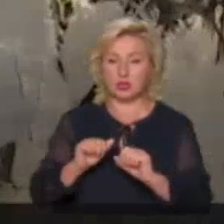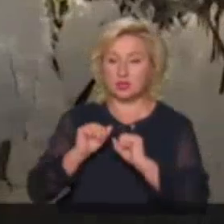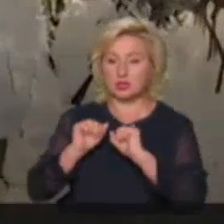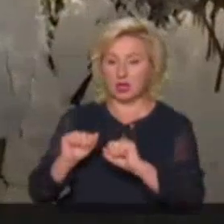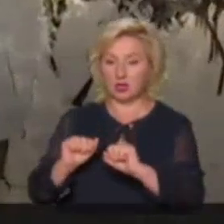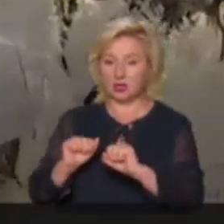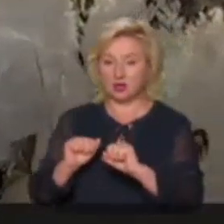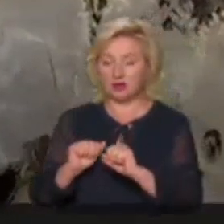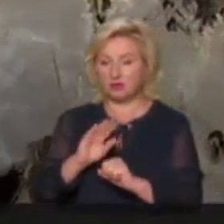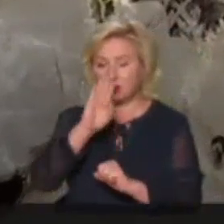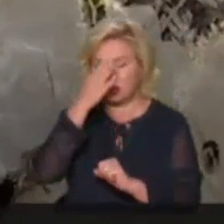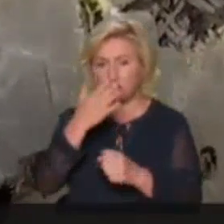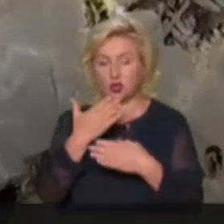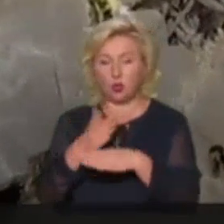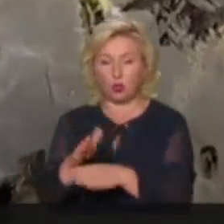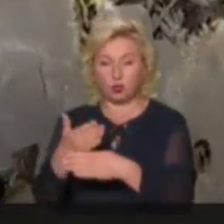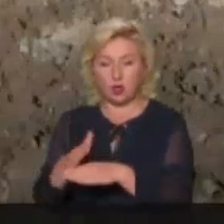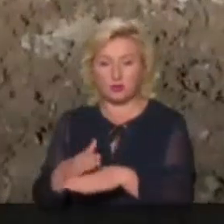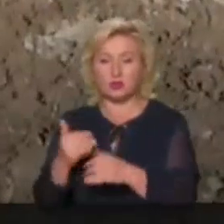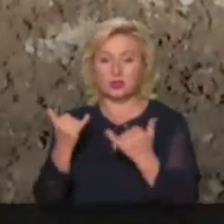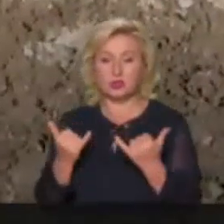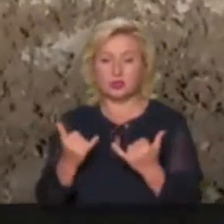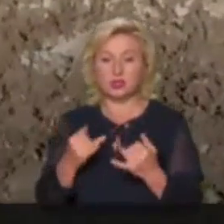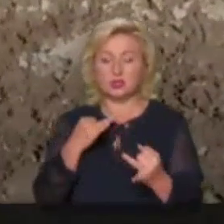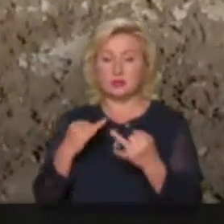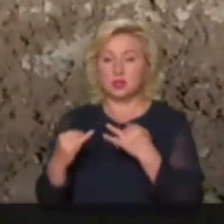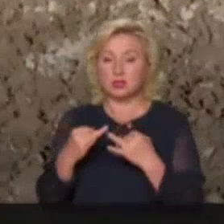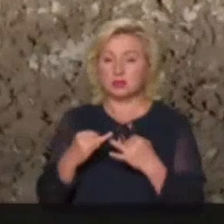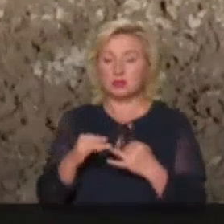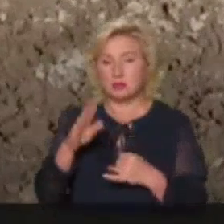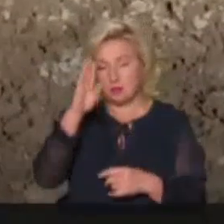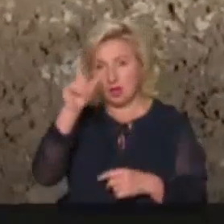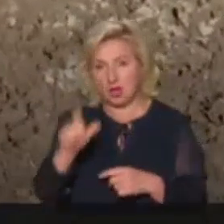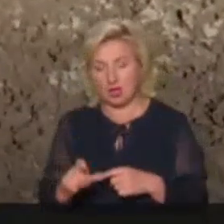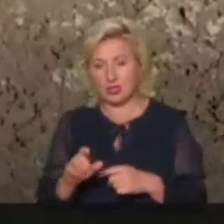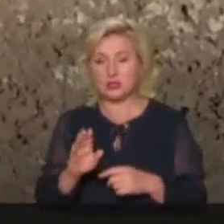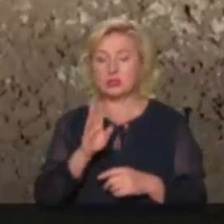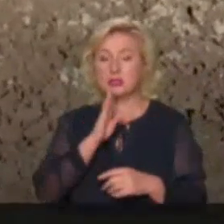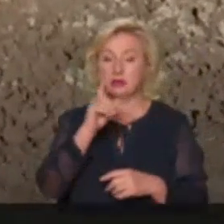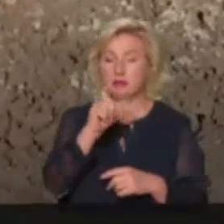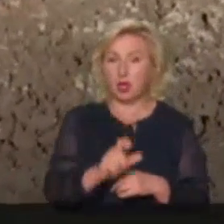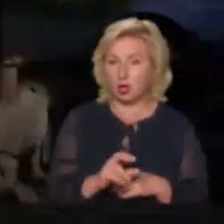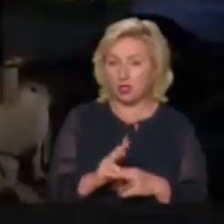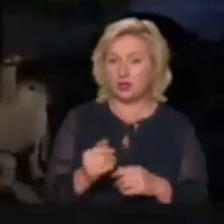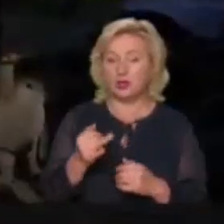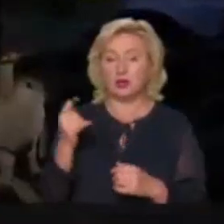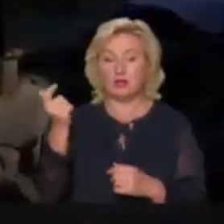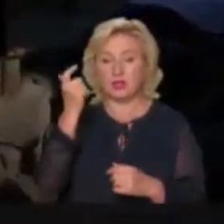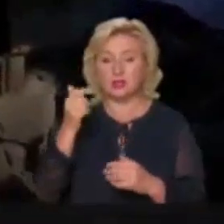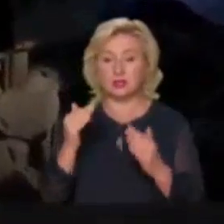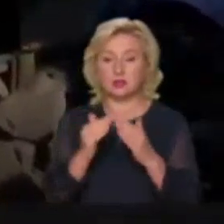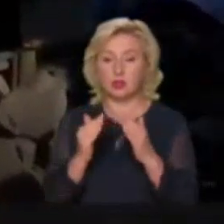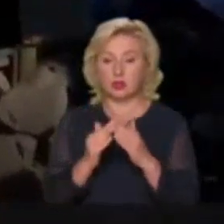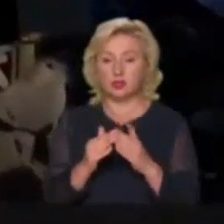від ворожих уламків. І отут сьогодні ми спілкувалися з Максимом та Віолеттою. Це якраз власники одного з будинків,